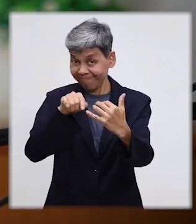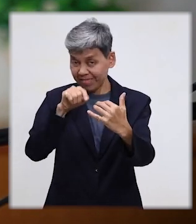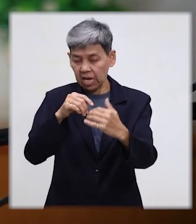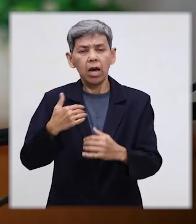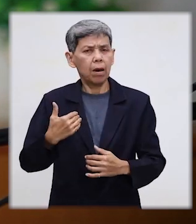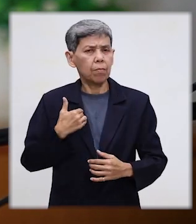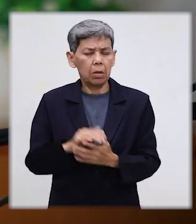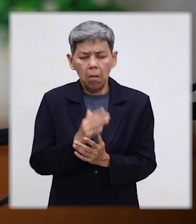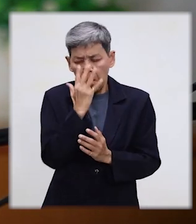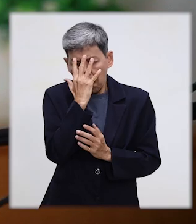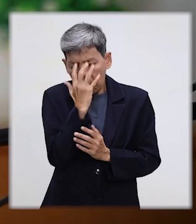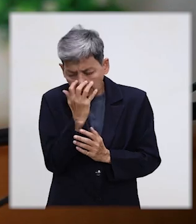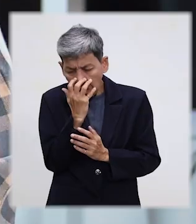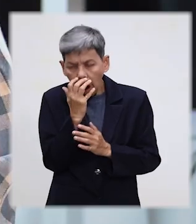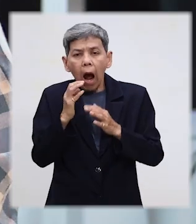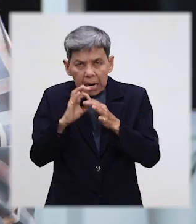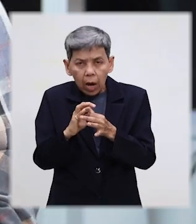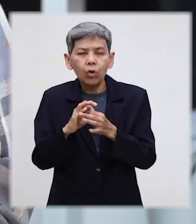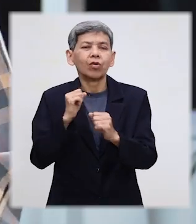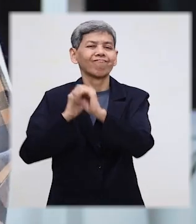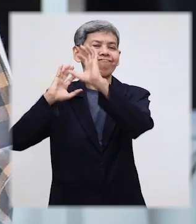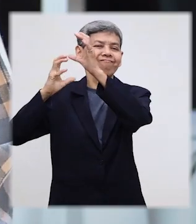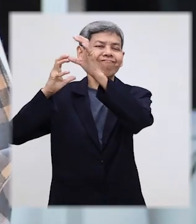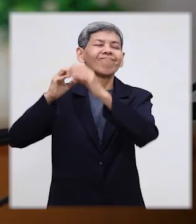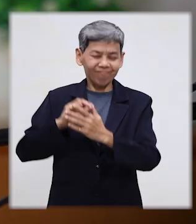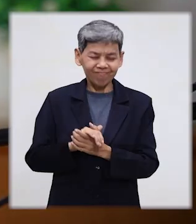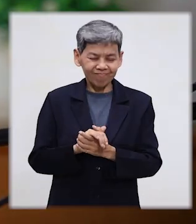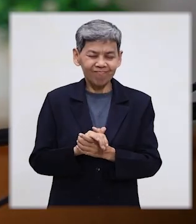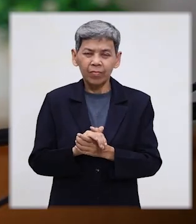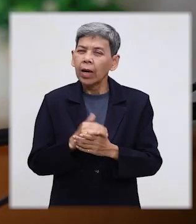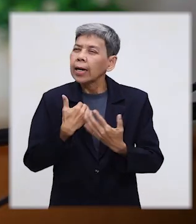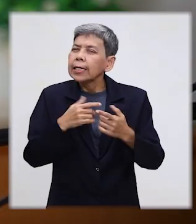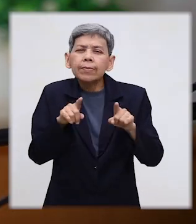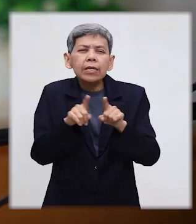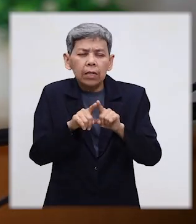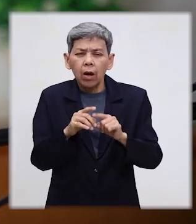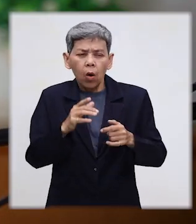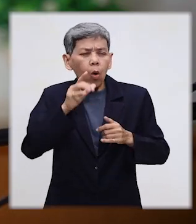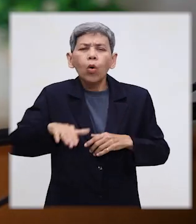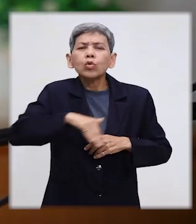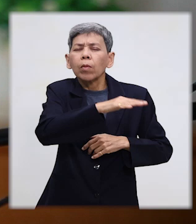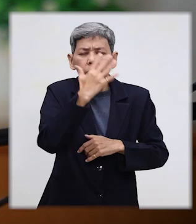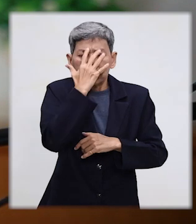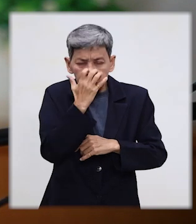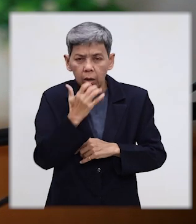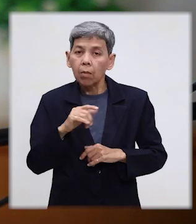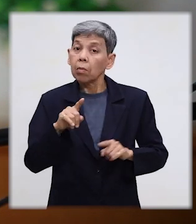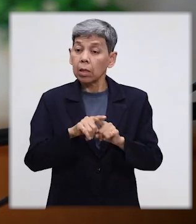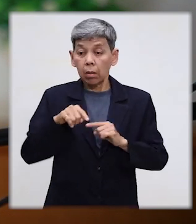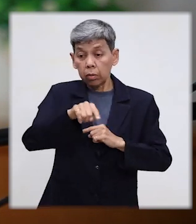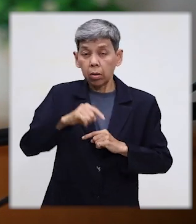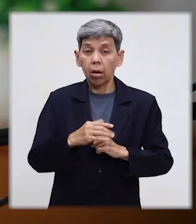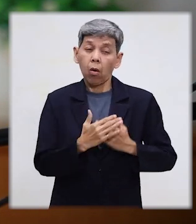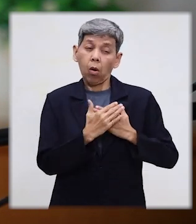จะมีเรื่องโรคซึมเศร้าเข้ามาเกี่ยวในภาพยนตร์ ในภาพยนตร์เรื่องนี ้ก็เหมือนความเศร้าของคนทั่วไปครับคือคนรัก